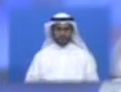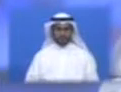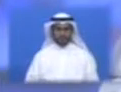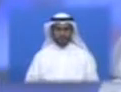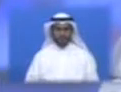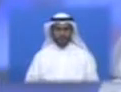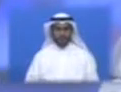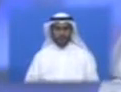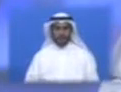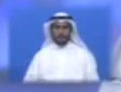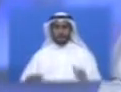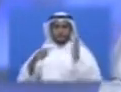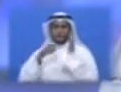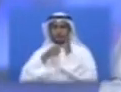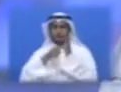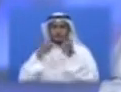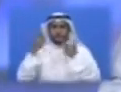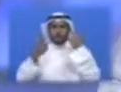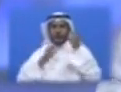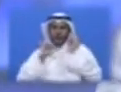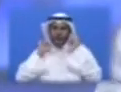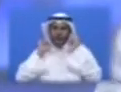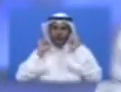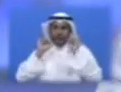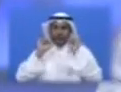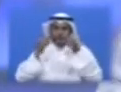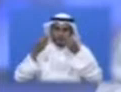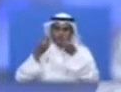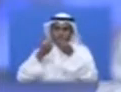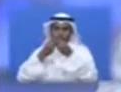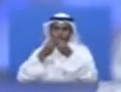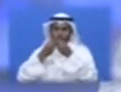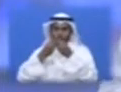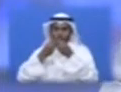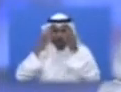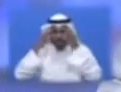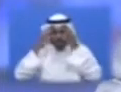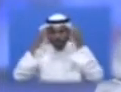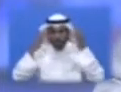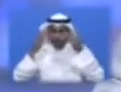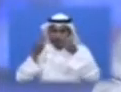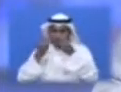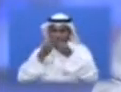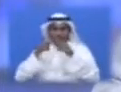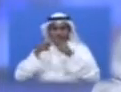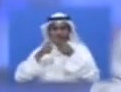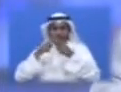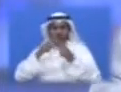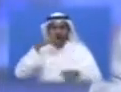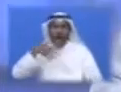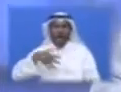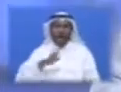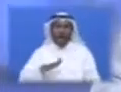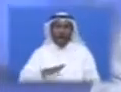اقام معهد الابحاث العلميه ورشه عمل بالتعاون مع نخبه من العلماء الدوليين في مجال صناعه الحلال